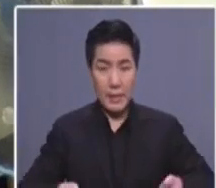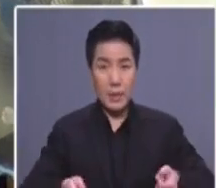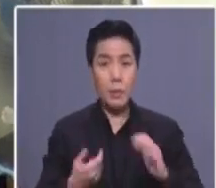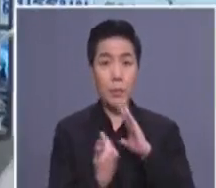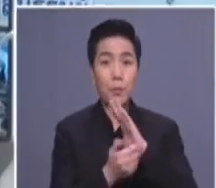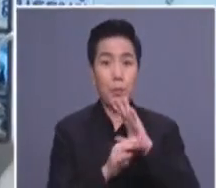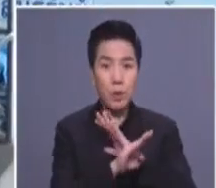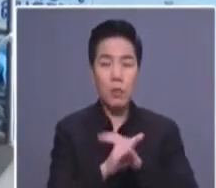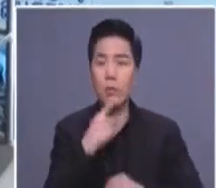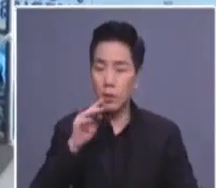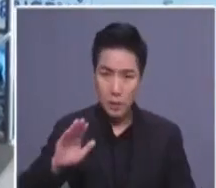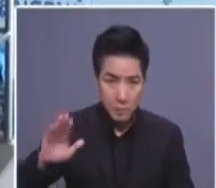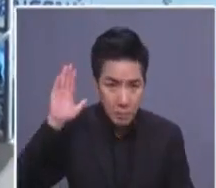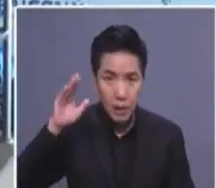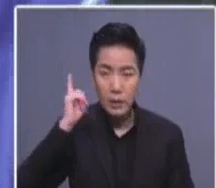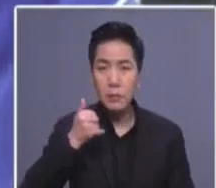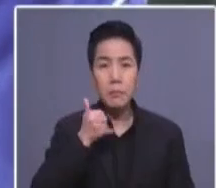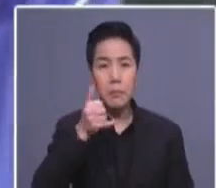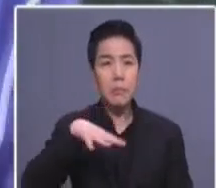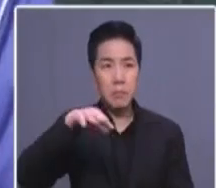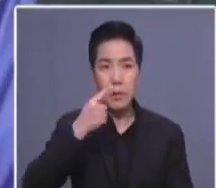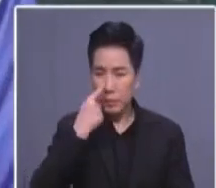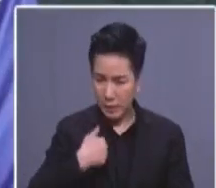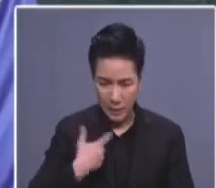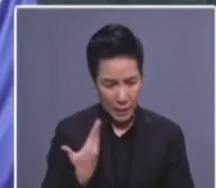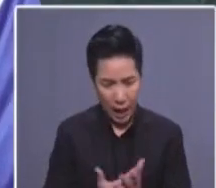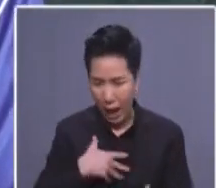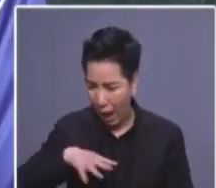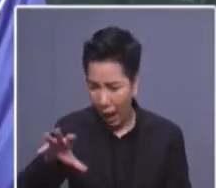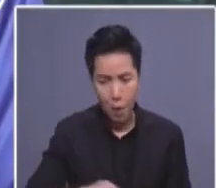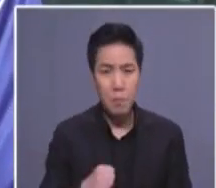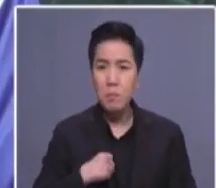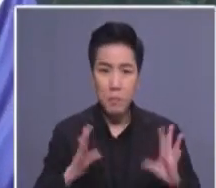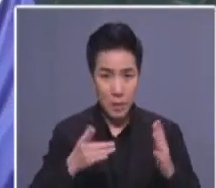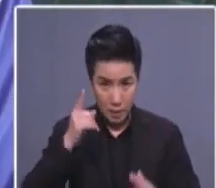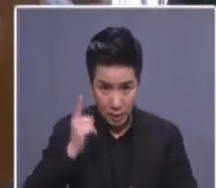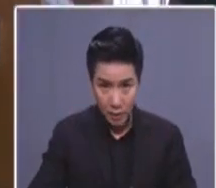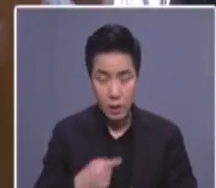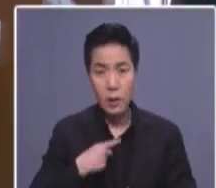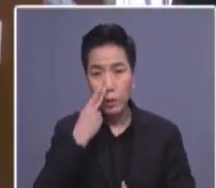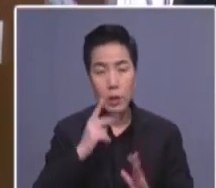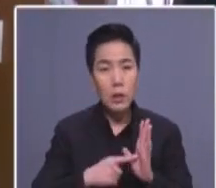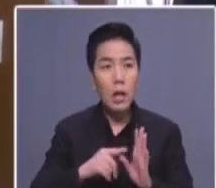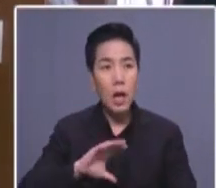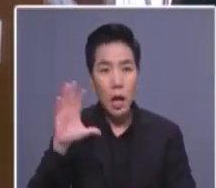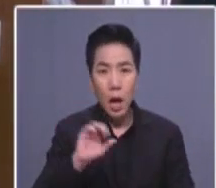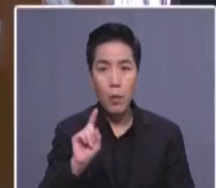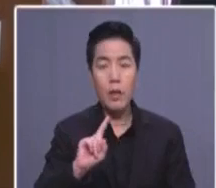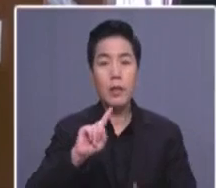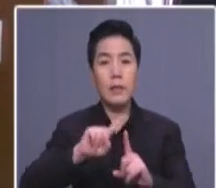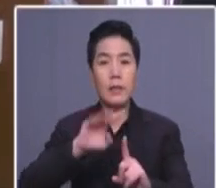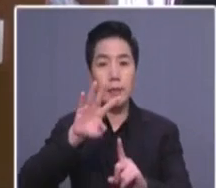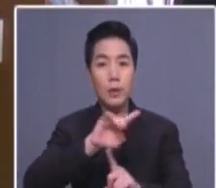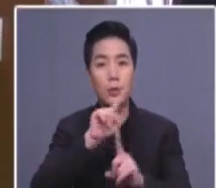ที่บุรีรัมย์เนี่ยท้าสาบานเลยครับไปที่ศาลหลังเมืองกับผมเลยผมไม่ได้เอาเงินไปจริงๆนะฮะเรื่องนี้มันเกิดขึ้นเนี่ยนะฮะตั้งแต่18เ